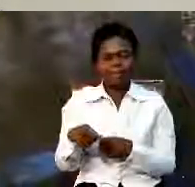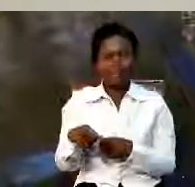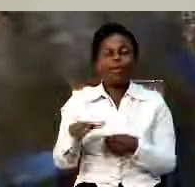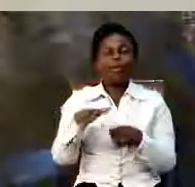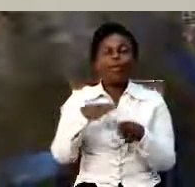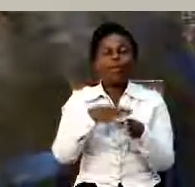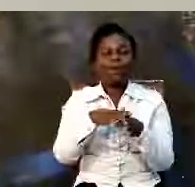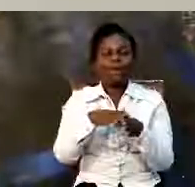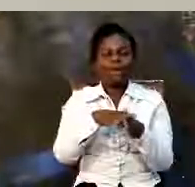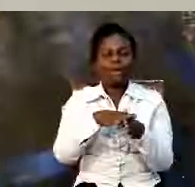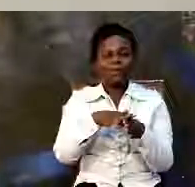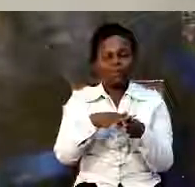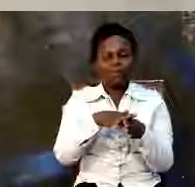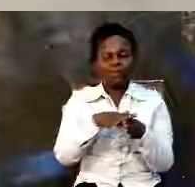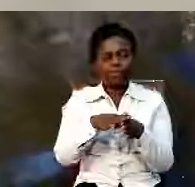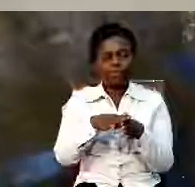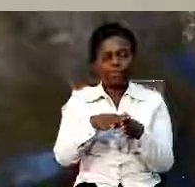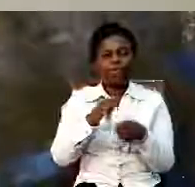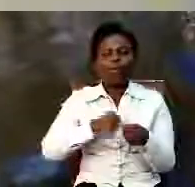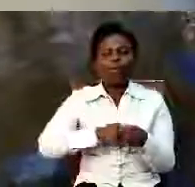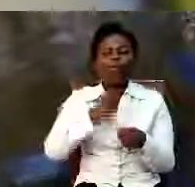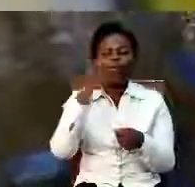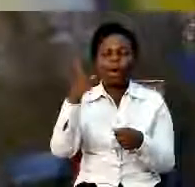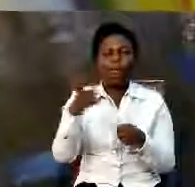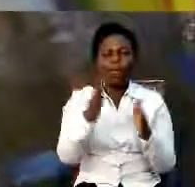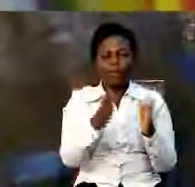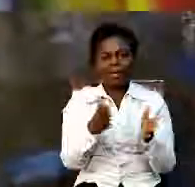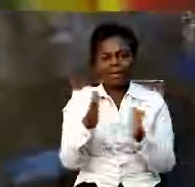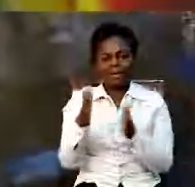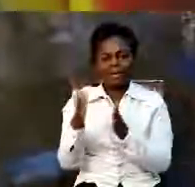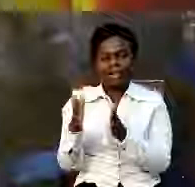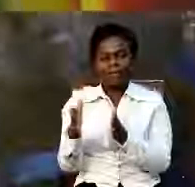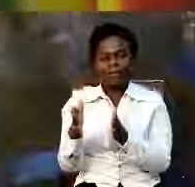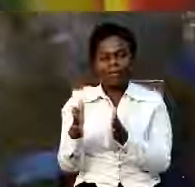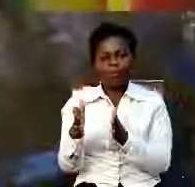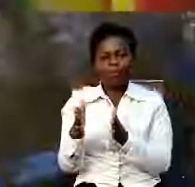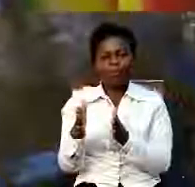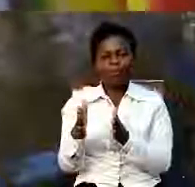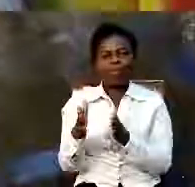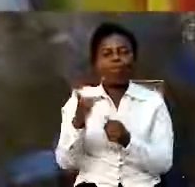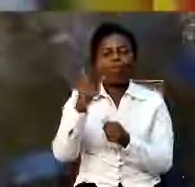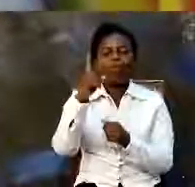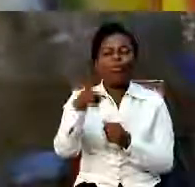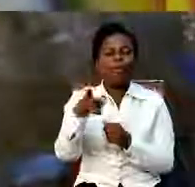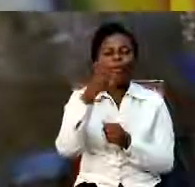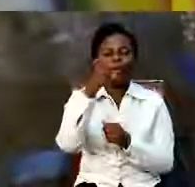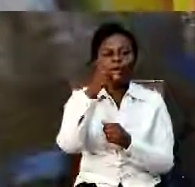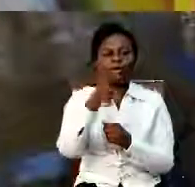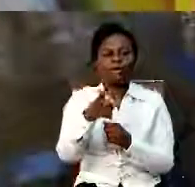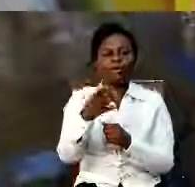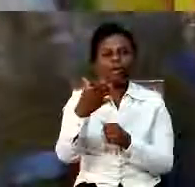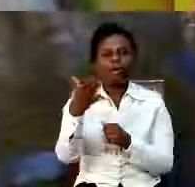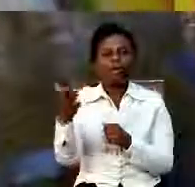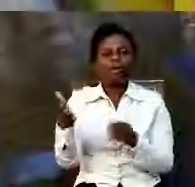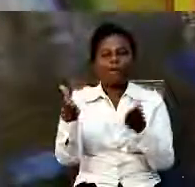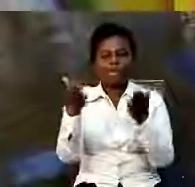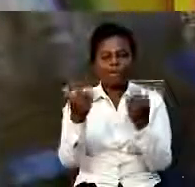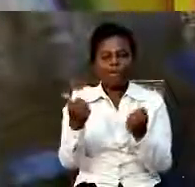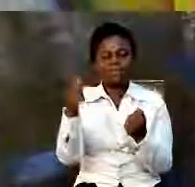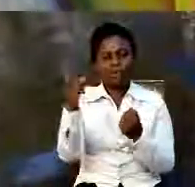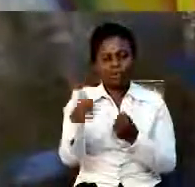Waruhusu wawe wanadamu, wawe watu ambao wanaweza